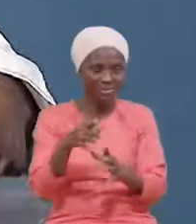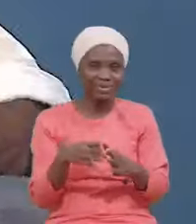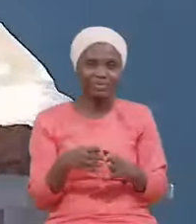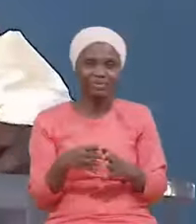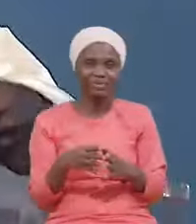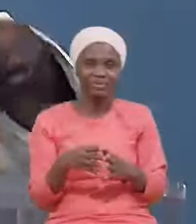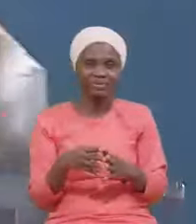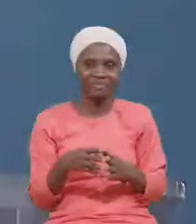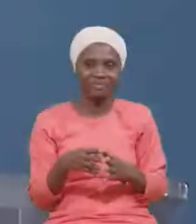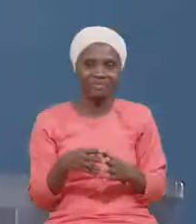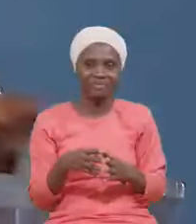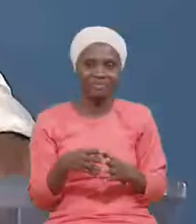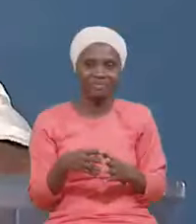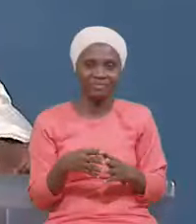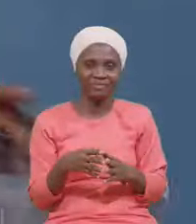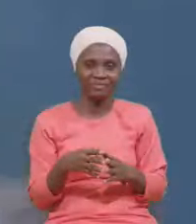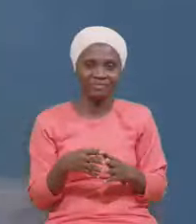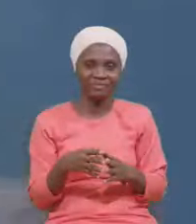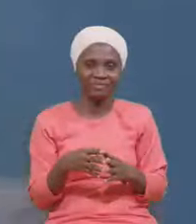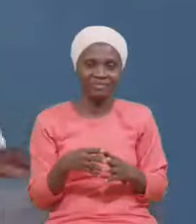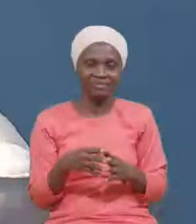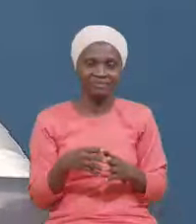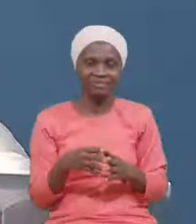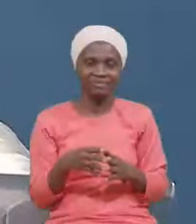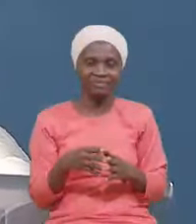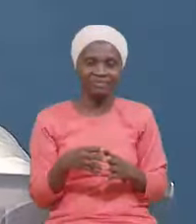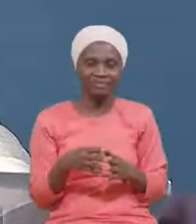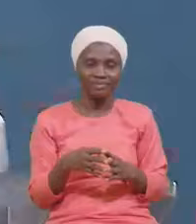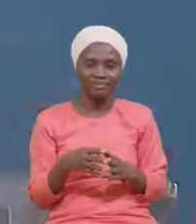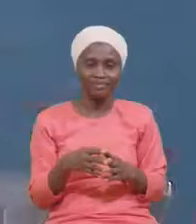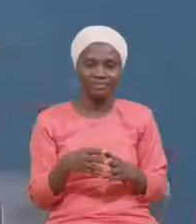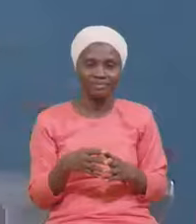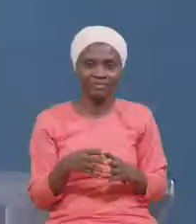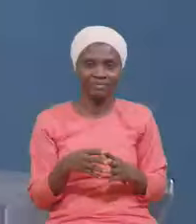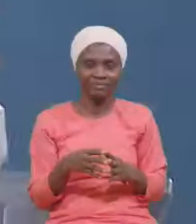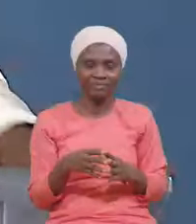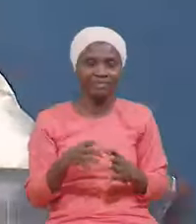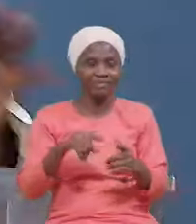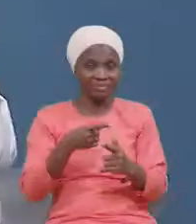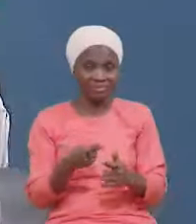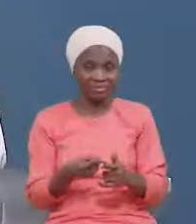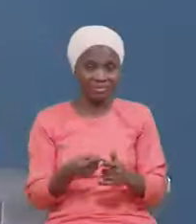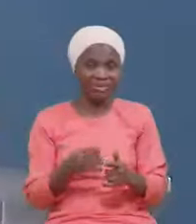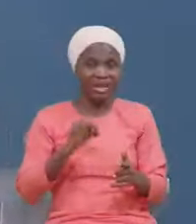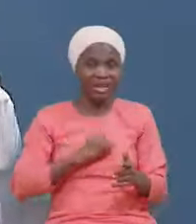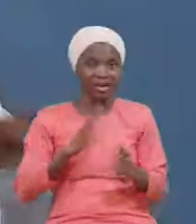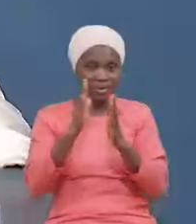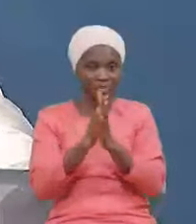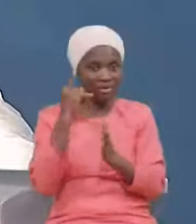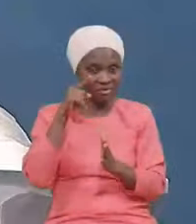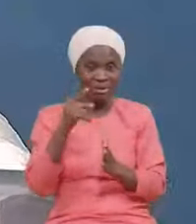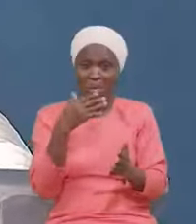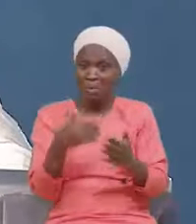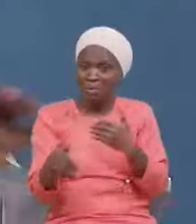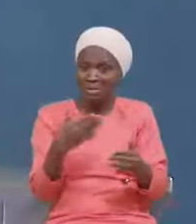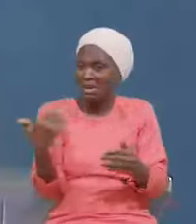మీ యొద్దకు వస్తారు. As we go through this next session. తరువాత సెషన్ లోకి మనం వెళ్ళబోతున్నాం. And then I'll be praying for you, whatever